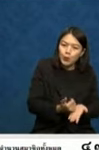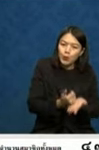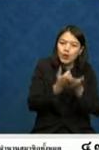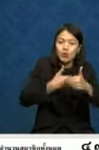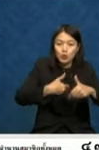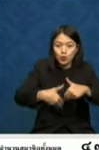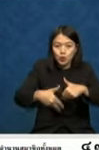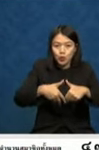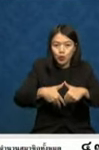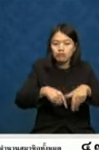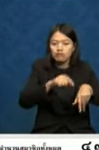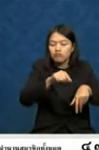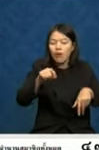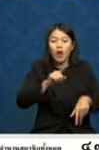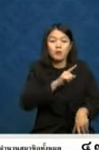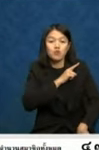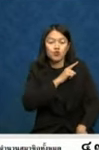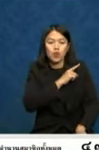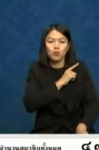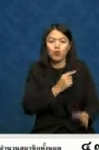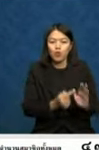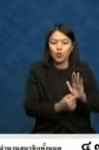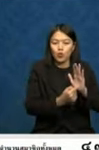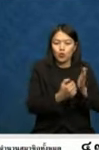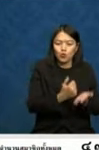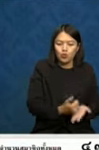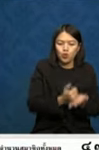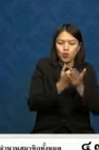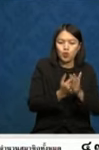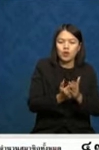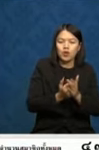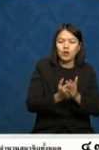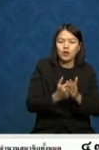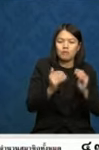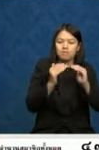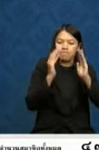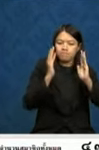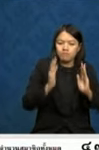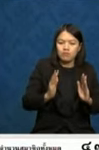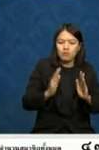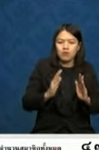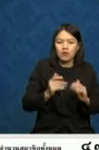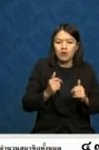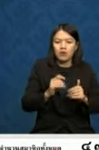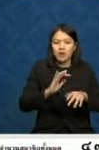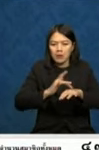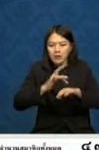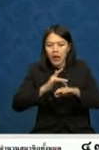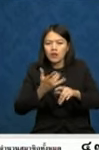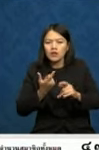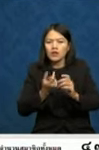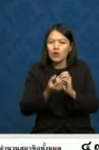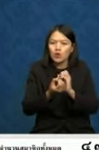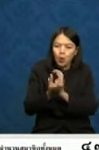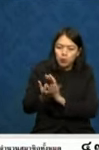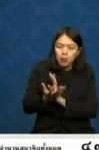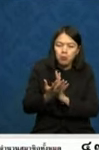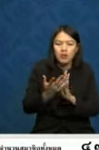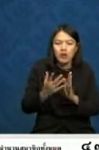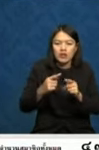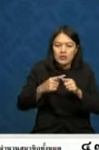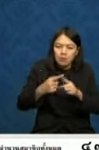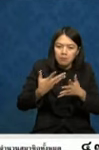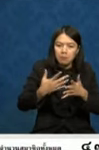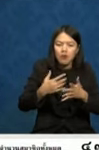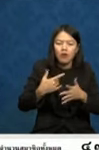ประชาชนตามที่ได้รับมอบหมายเช่นการช่วยเหลือทางมนุษยธรรมแก่ผู้ประสบภัยทางธรรมชาติเป็นต้นโดยสำนักงานโด